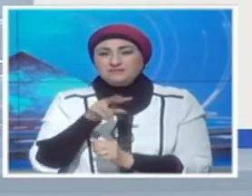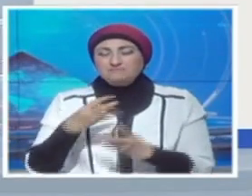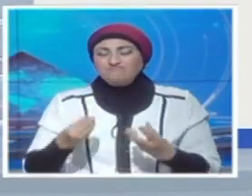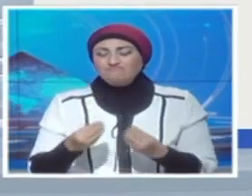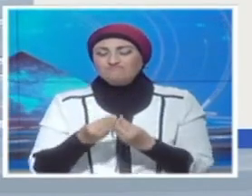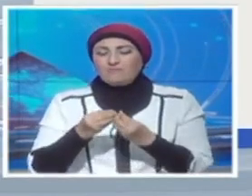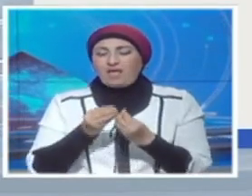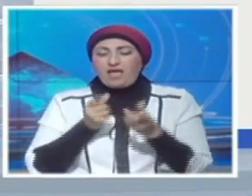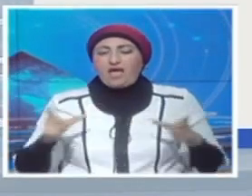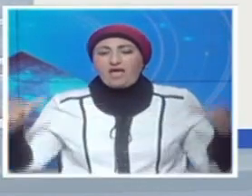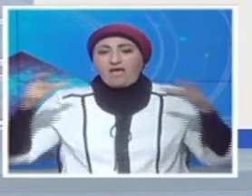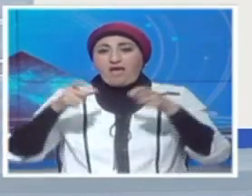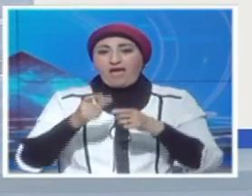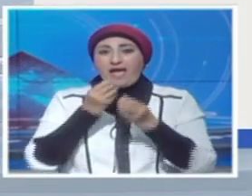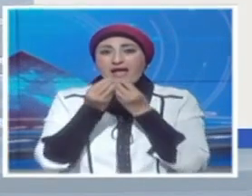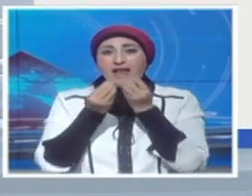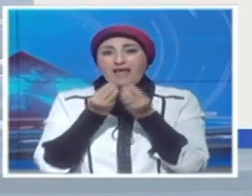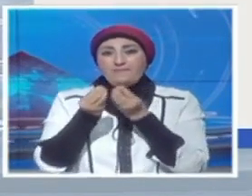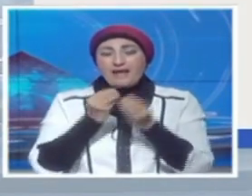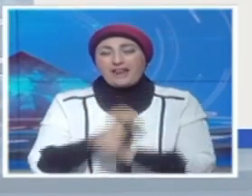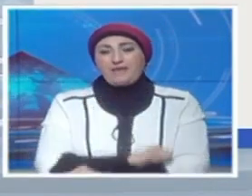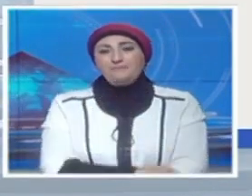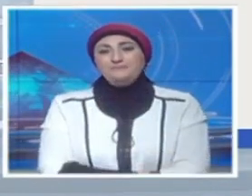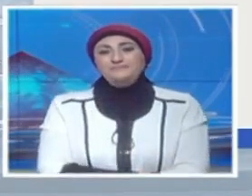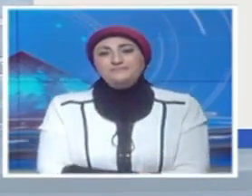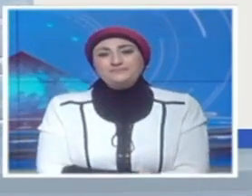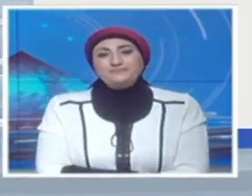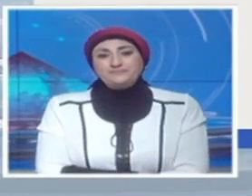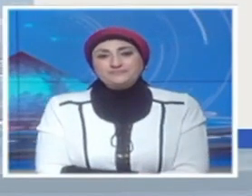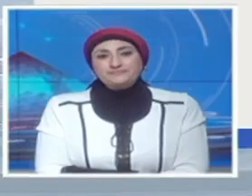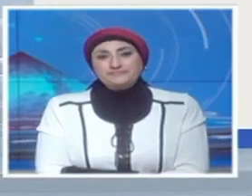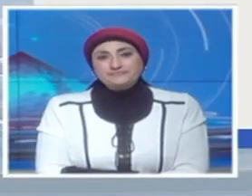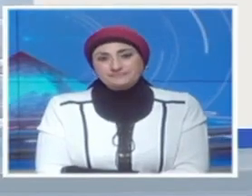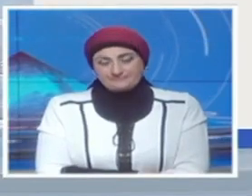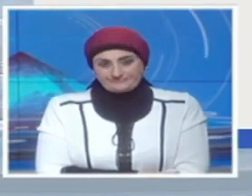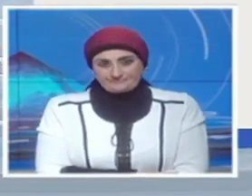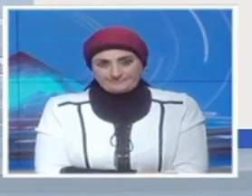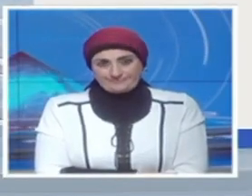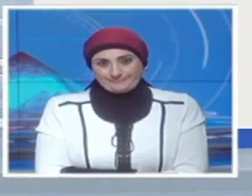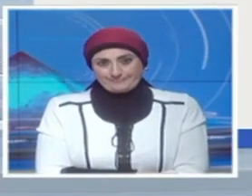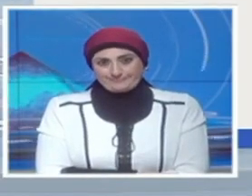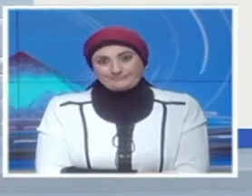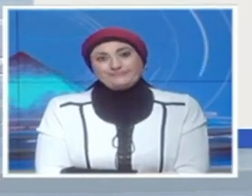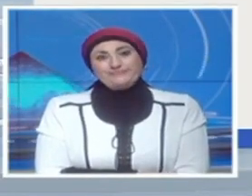السودانية على المشاركة في جولة المحادثات.